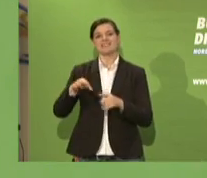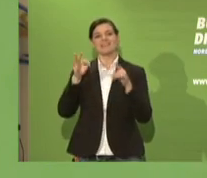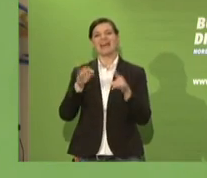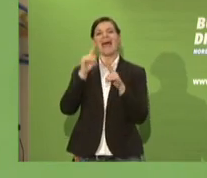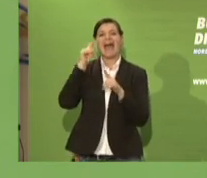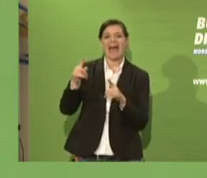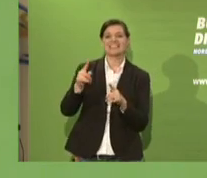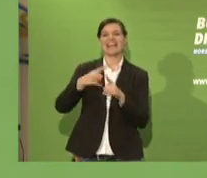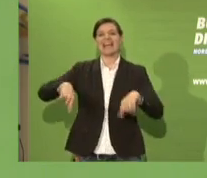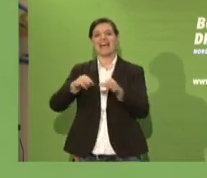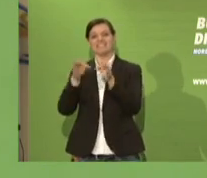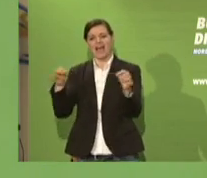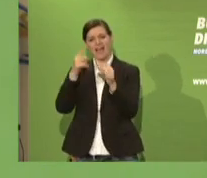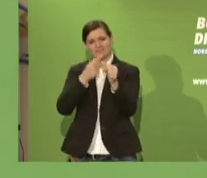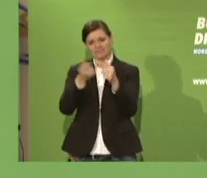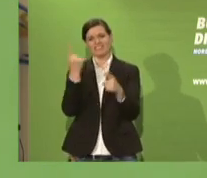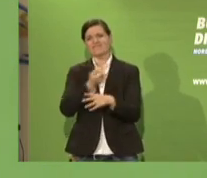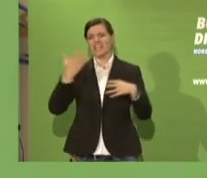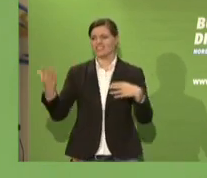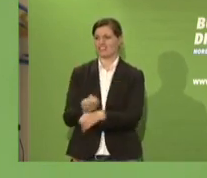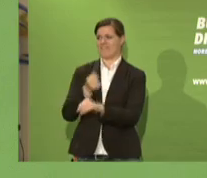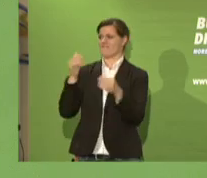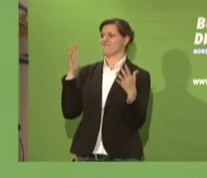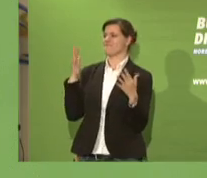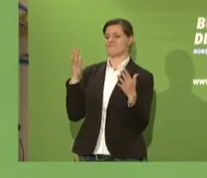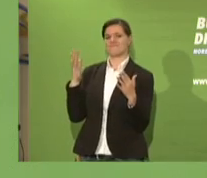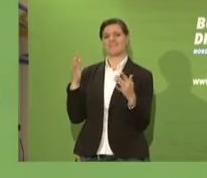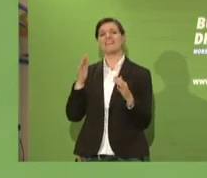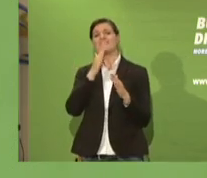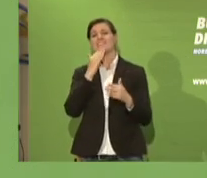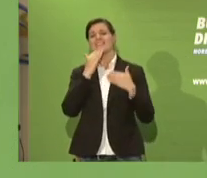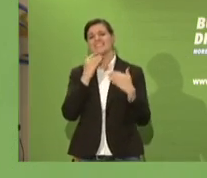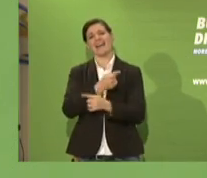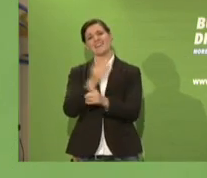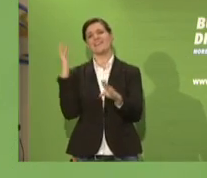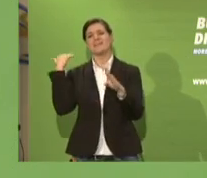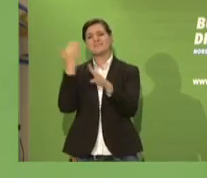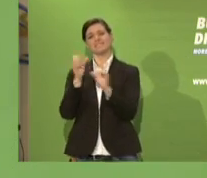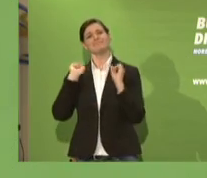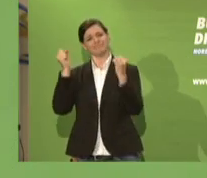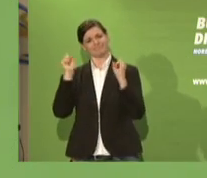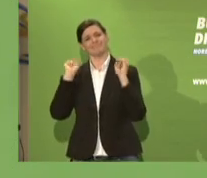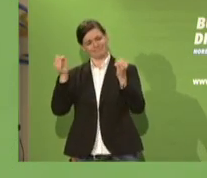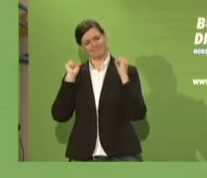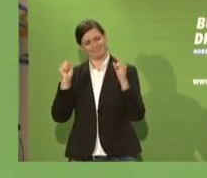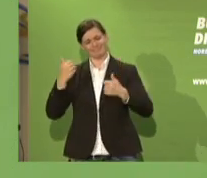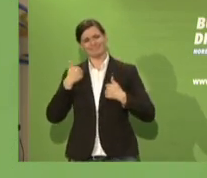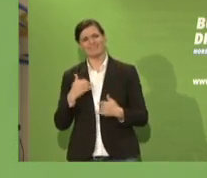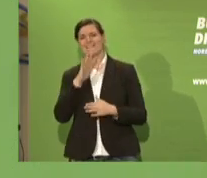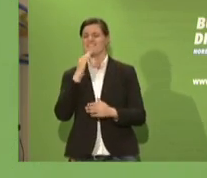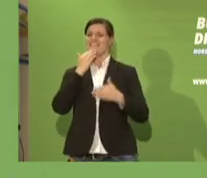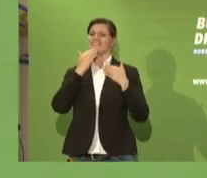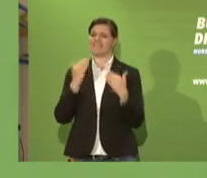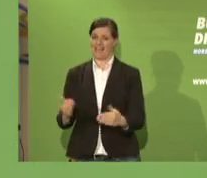erreicht. Herzlichen Glückwunsch an alle, die sich dafür wahnsinnig ins Zeug gelegt haben. Dieser Erfolg